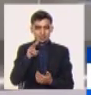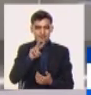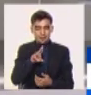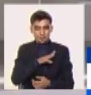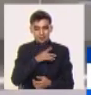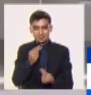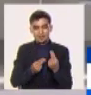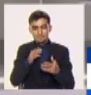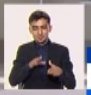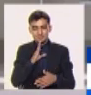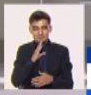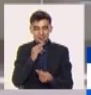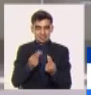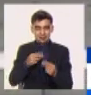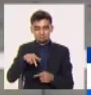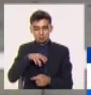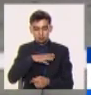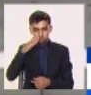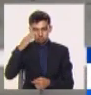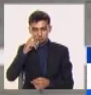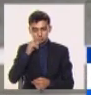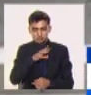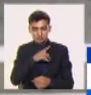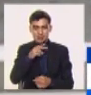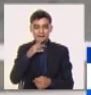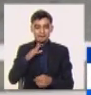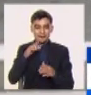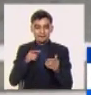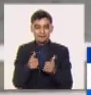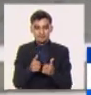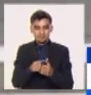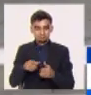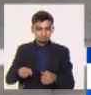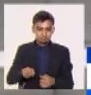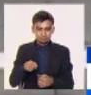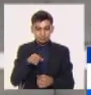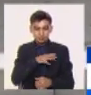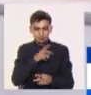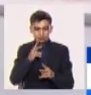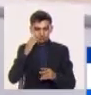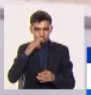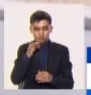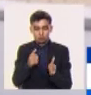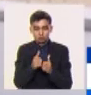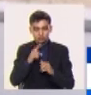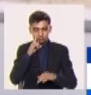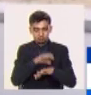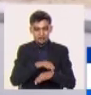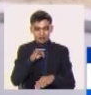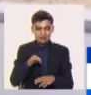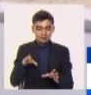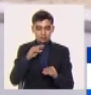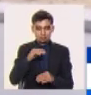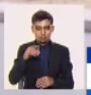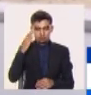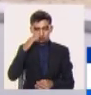Ойын алаңында ойнап жүрген қыз баланы белгісіз біреу көп пәтерлі тұрғын үйдің кіреберісіне қарай жетектеп бара жатқан көршілері көріп қалады. Еш күдіксіз